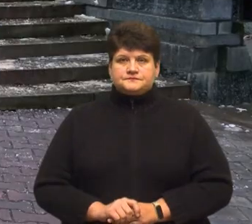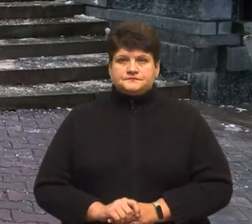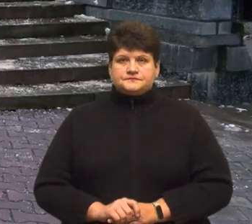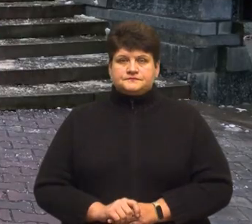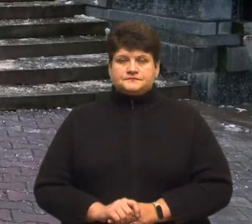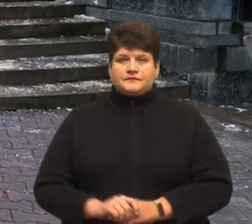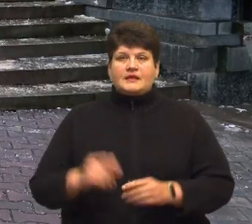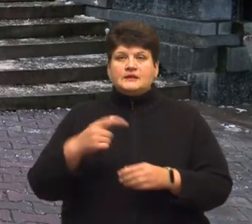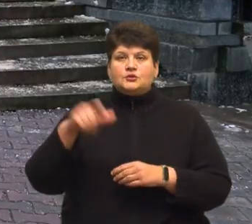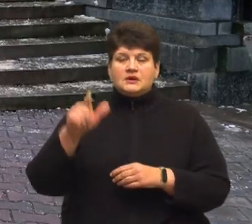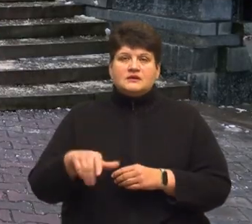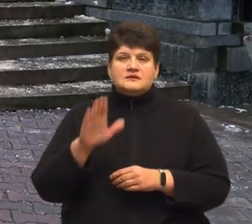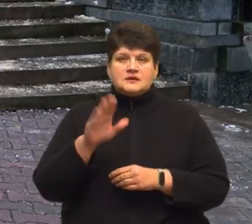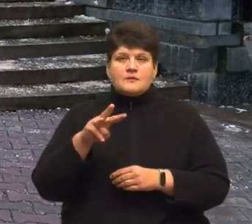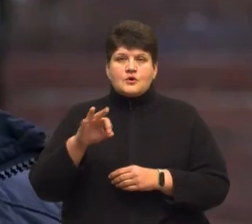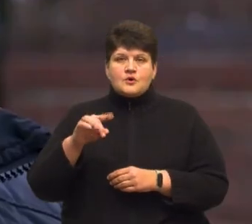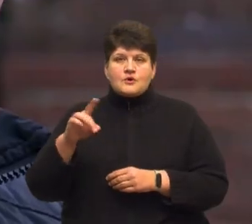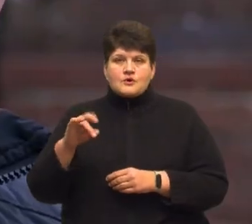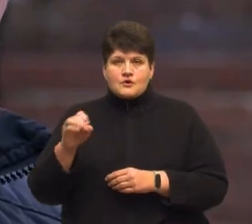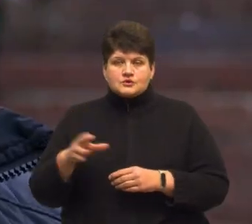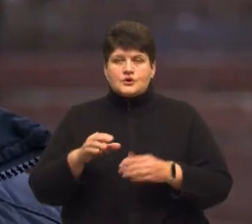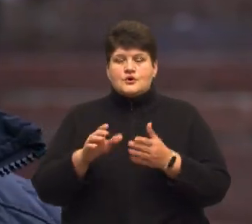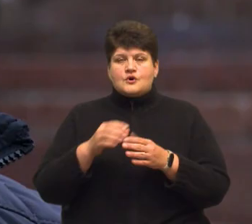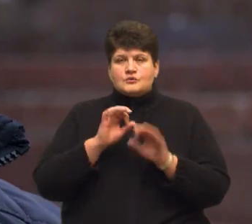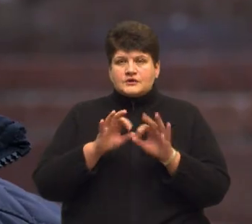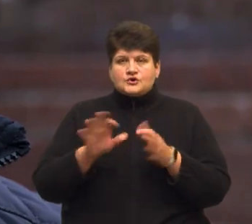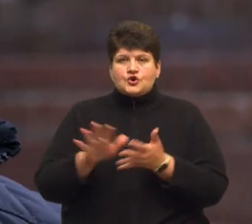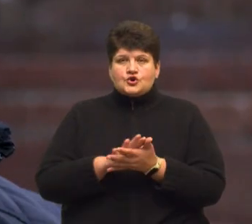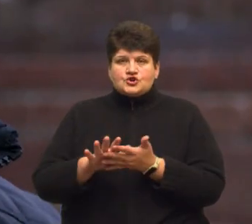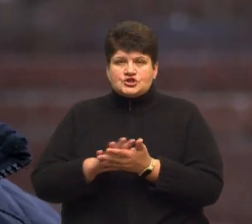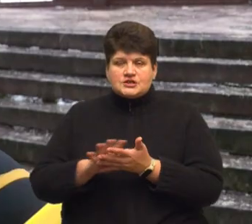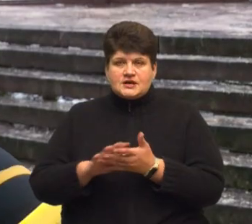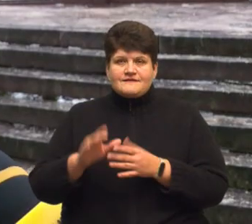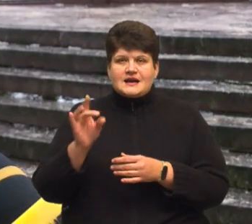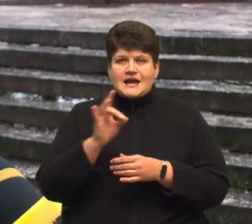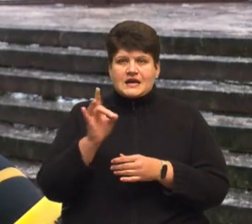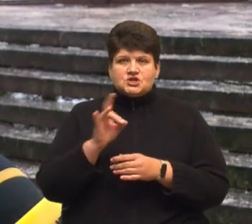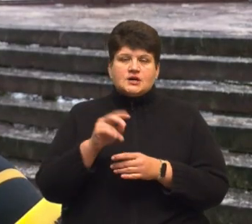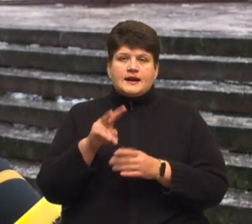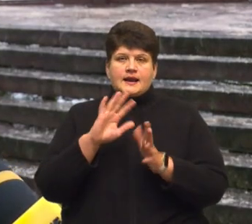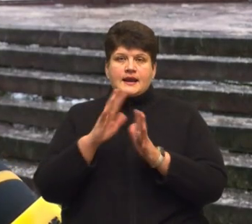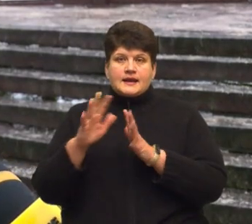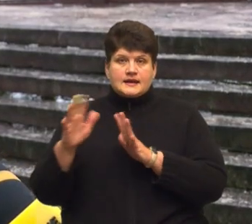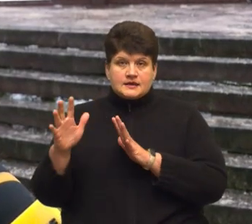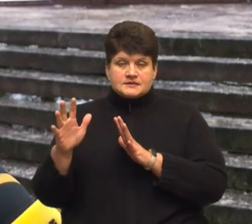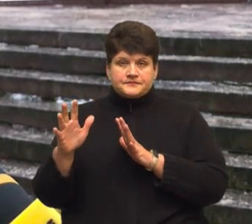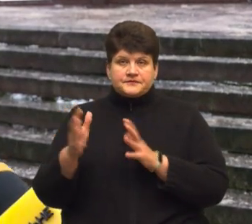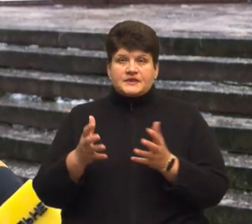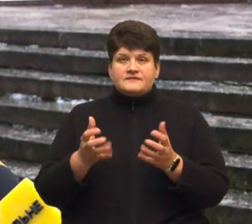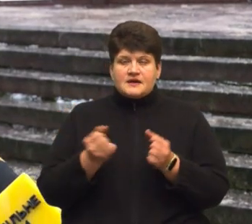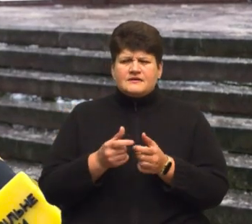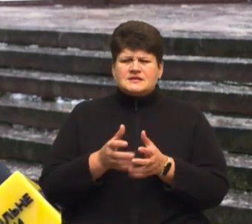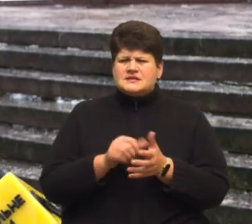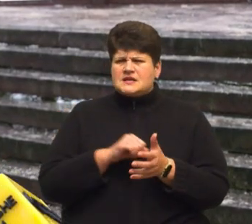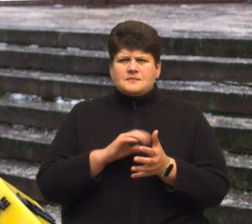тернополянин Василь Мороз розповідає розчищав рижий ліс після аварії на чорнопльській АЕС самей більший радіації то взяв рижий ліс